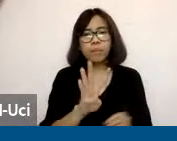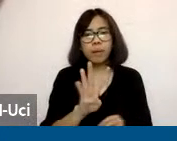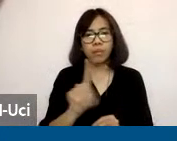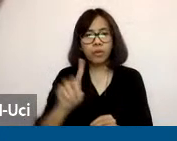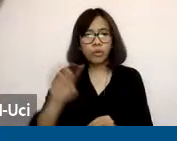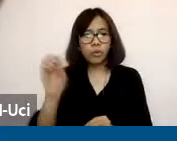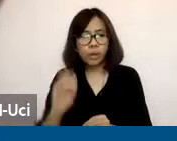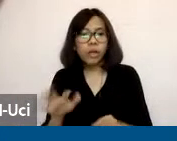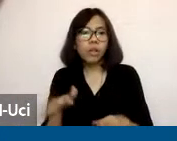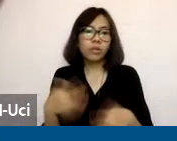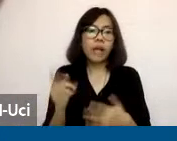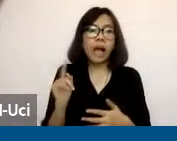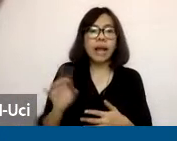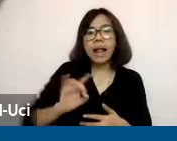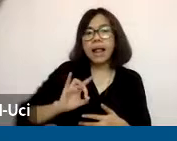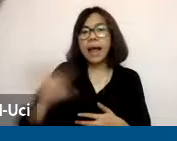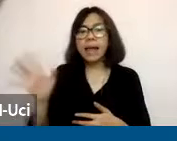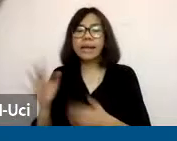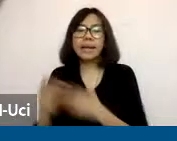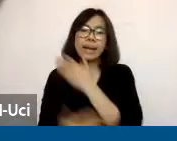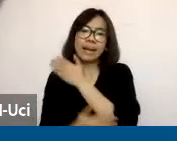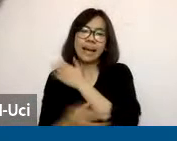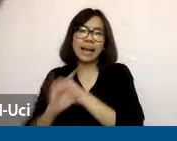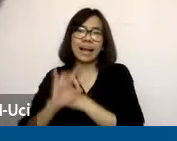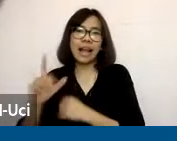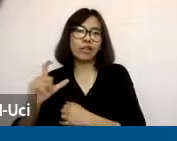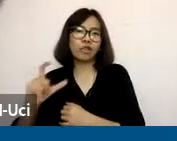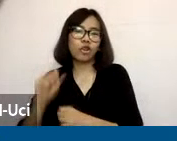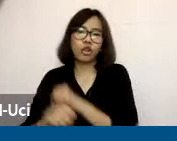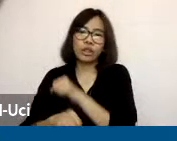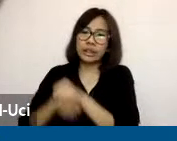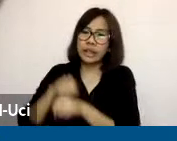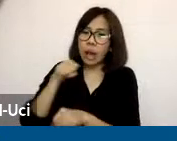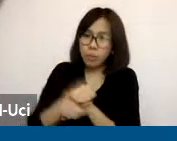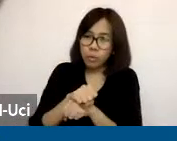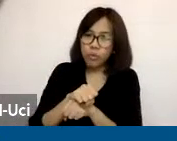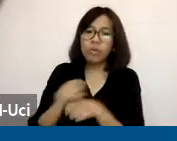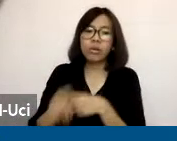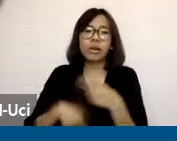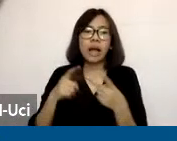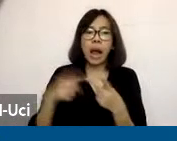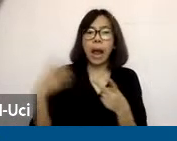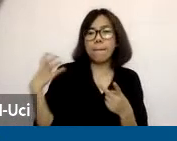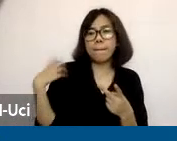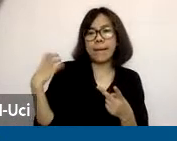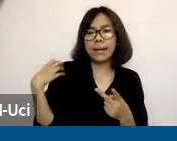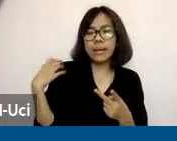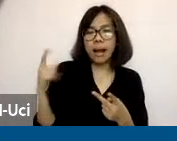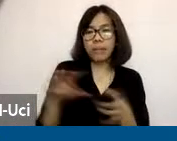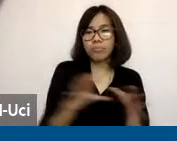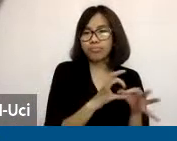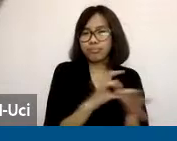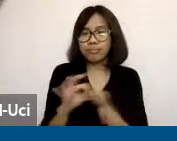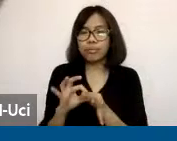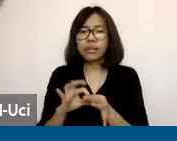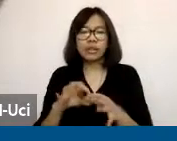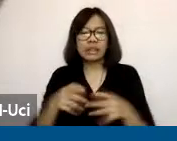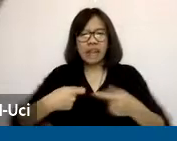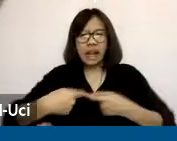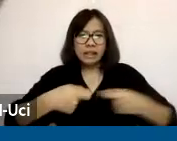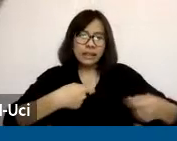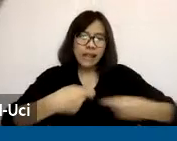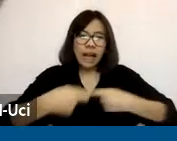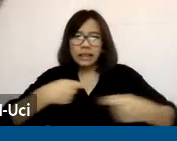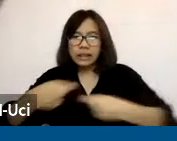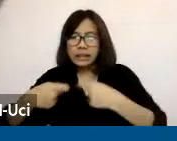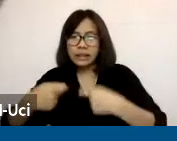dengan negara Singapura dan Amerika Serikat yang juga menyumbang sebanyak 10% atas akan saksi